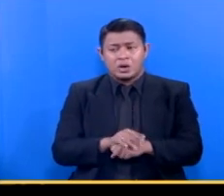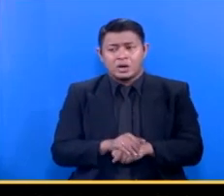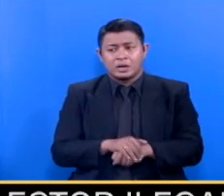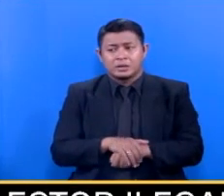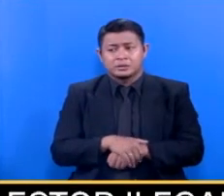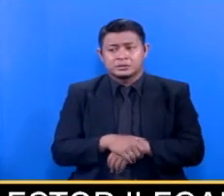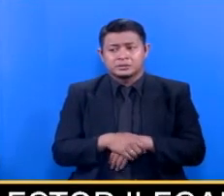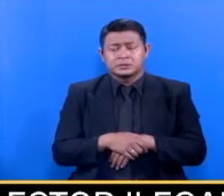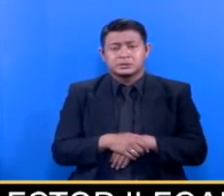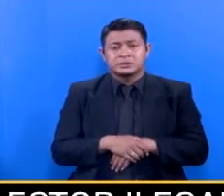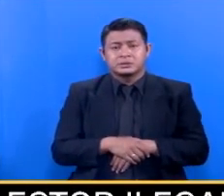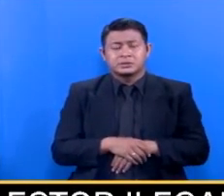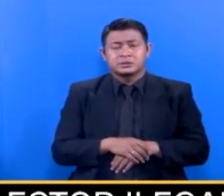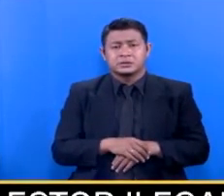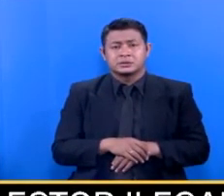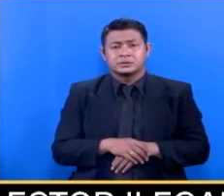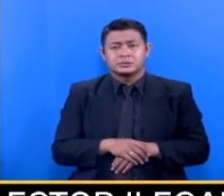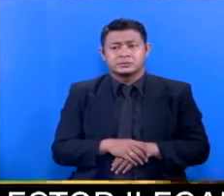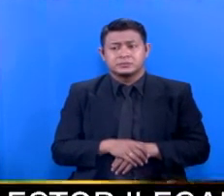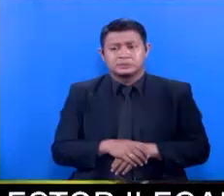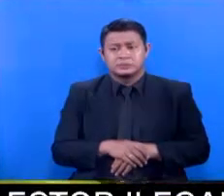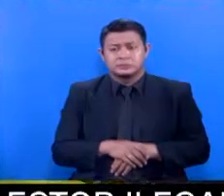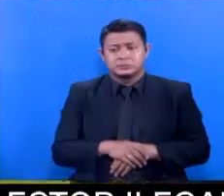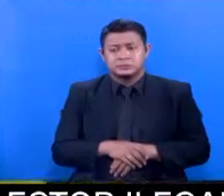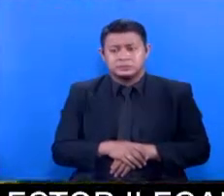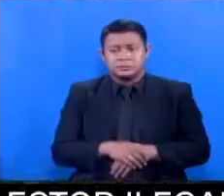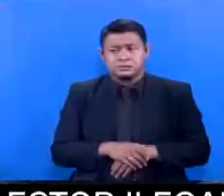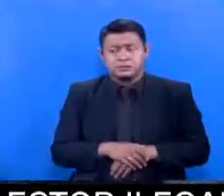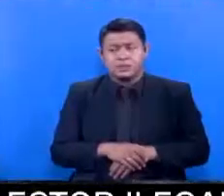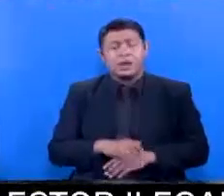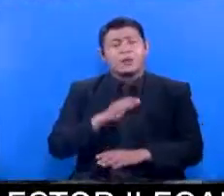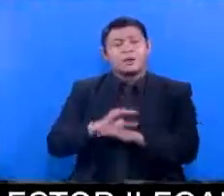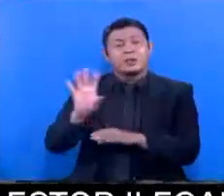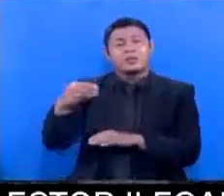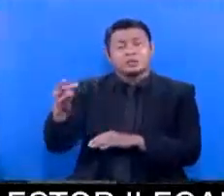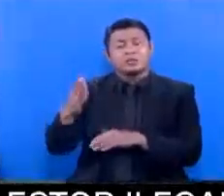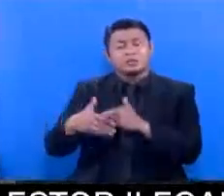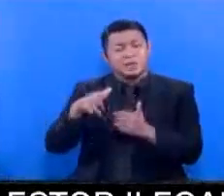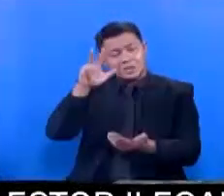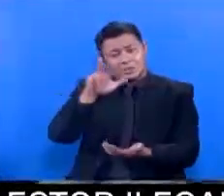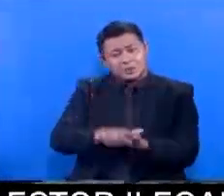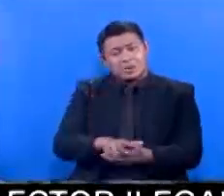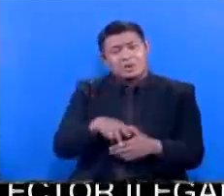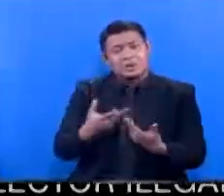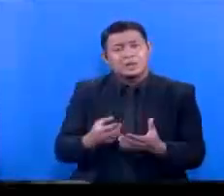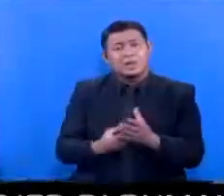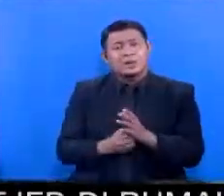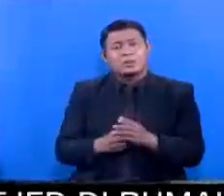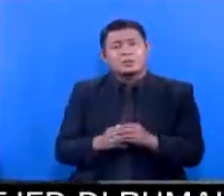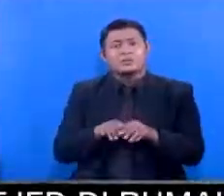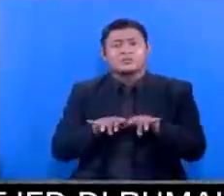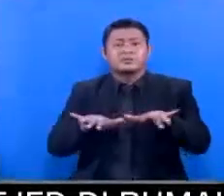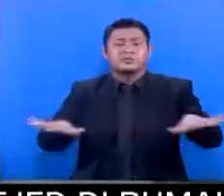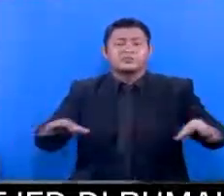tidak berharap ya, tetapi itu sebagian-bagian dari mitigasi kami. Walaupun pelarangan mudik sudah diberlakukan, potensi lain penularan